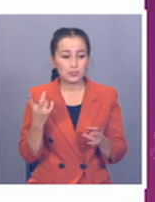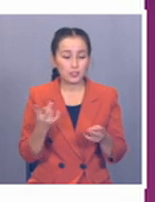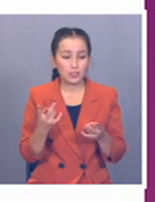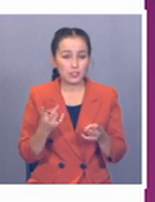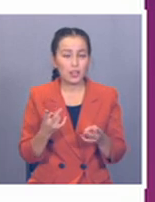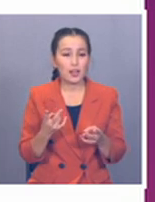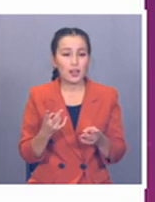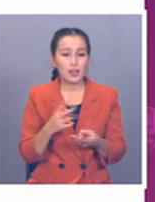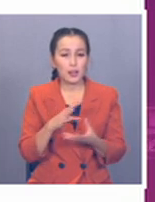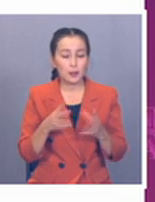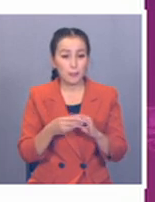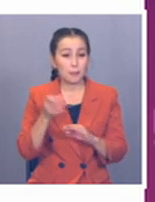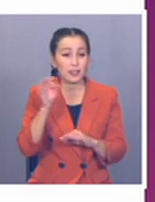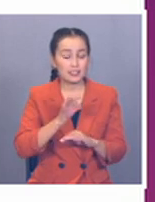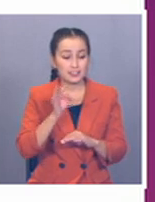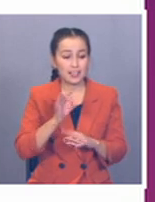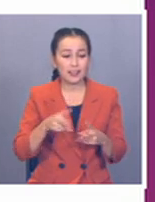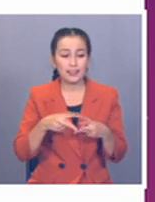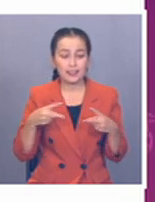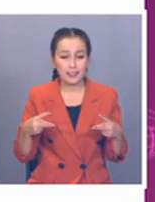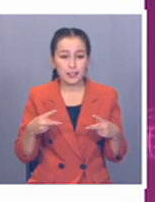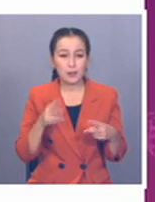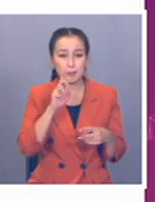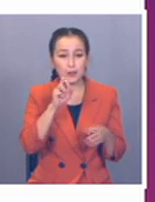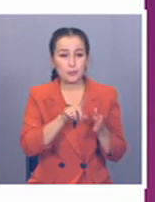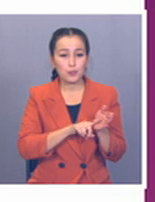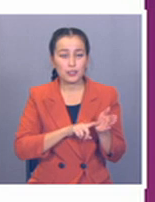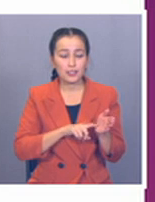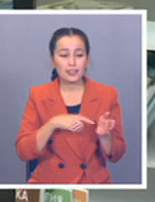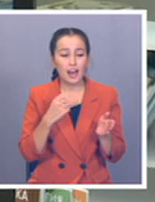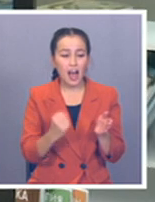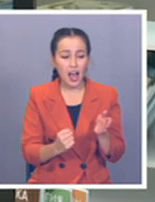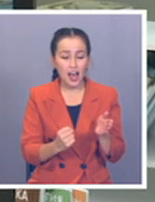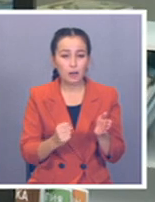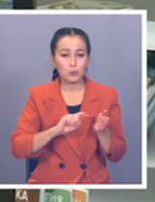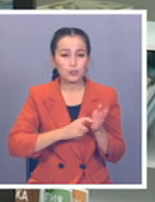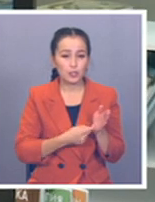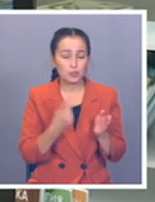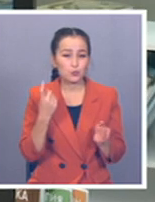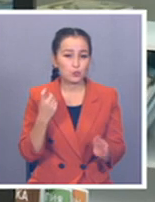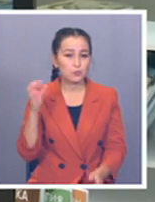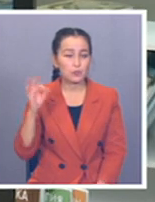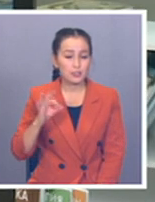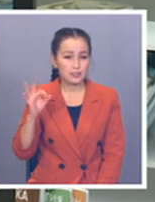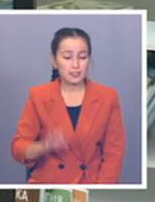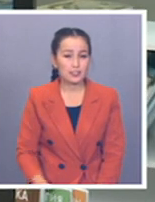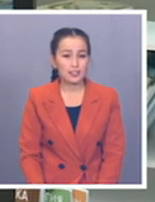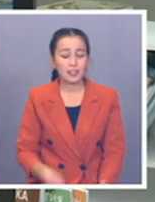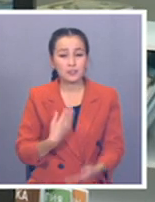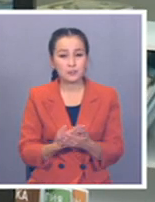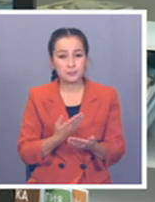Яғни, процент, ол тең болады, Б бөлінген А көбейтілген 100%. Мысал